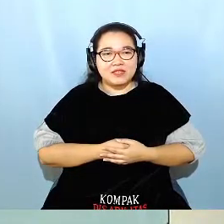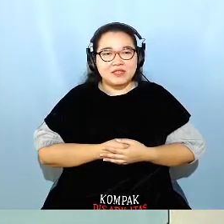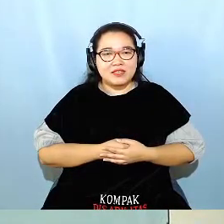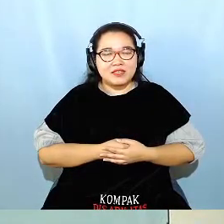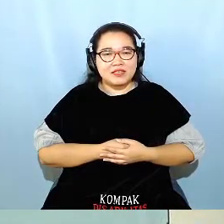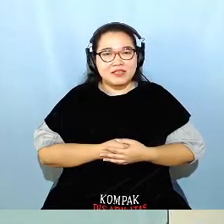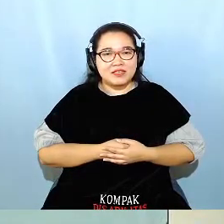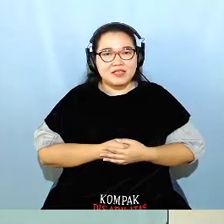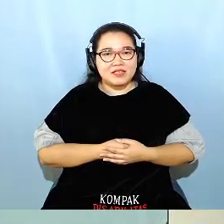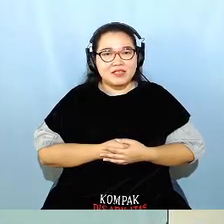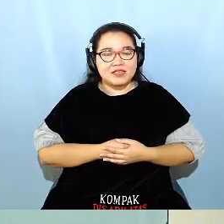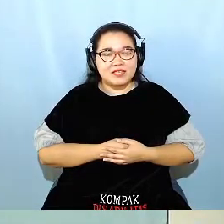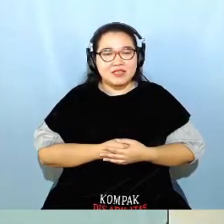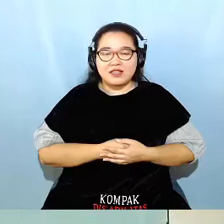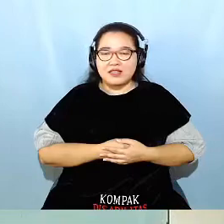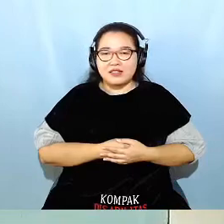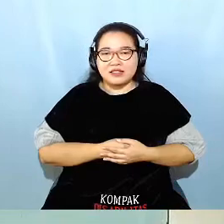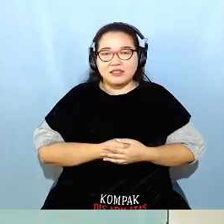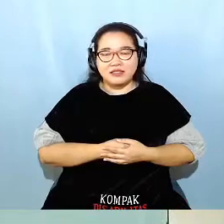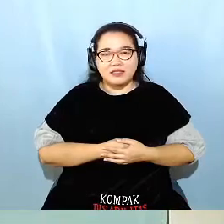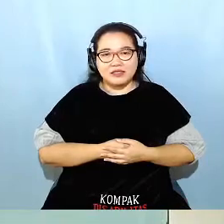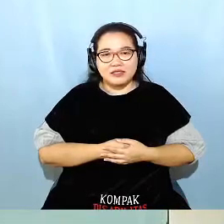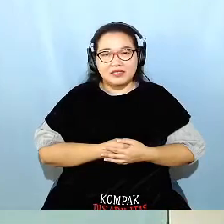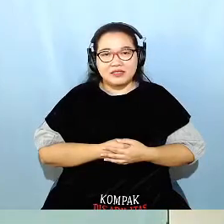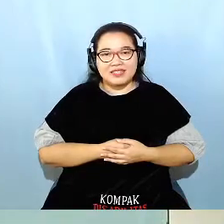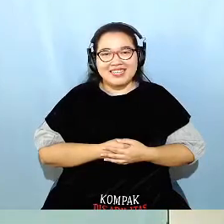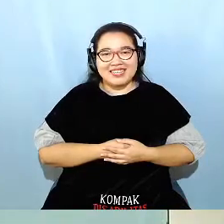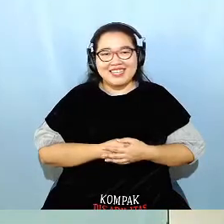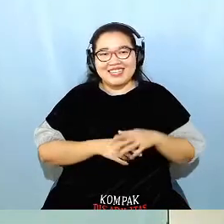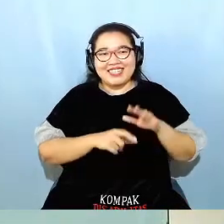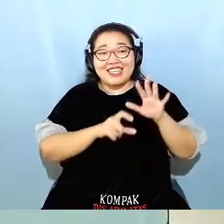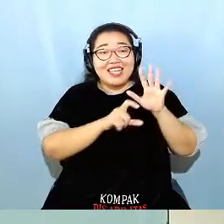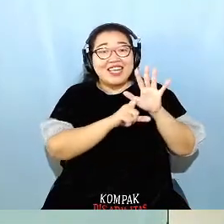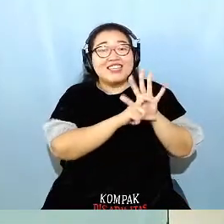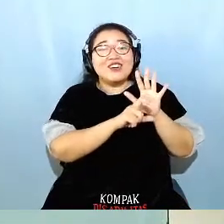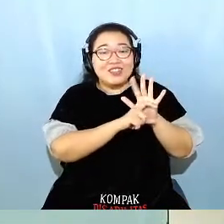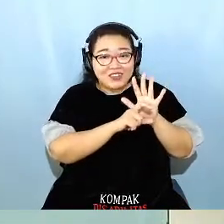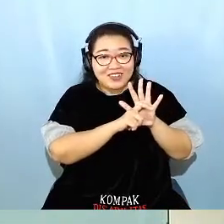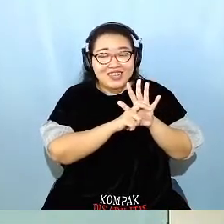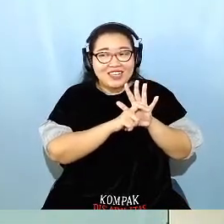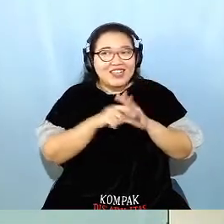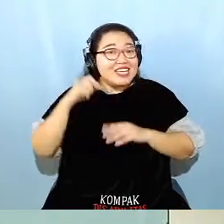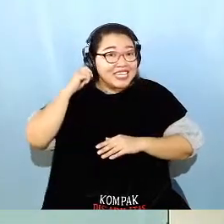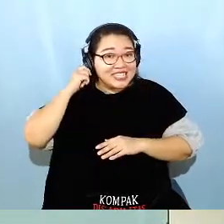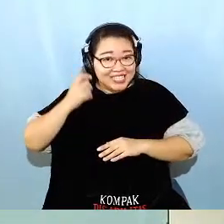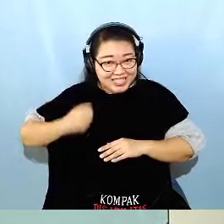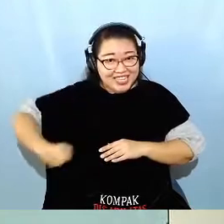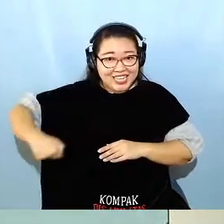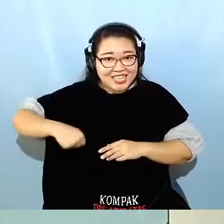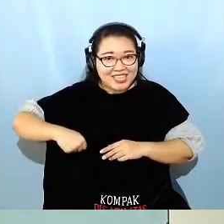Kalau istrimu itu misalnya paling senang, paling nyes di hatinya kalau lihat suami